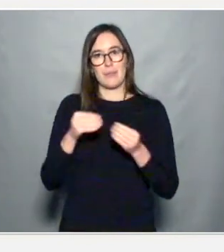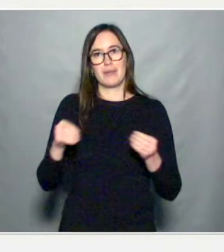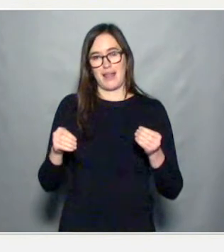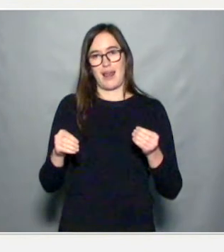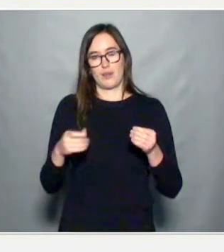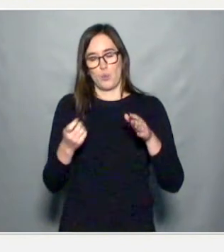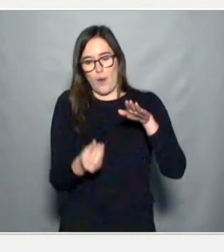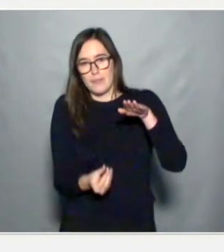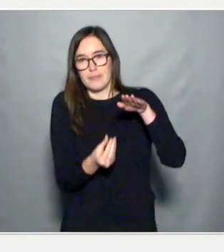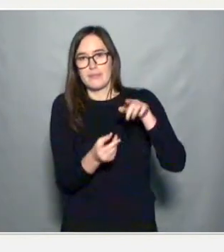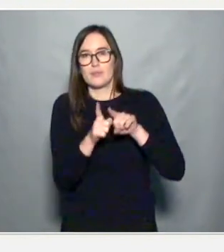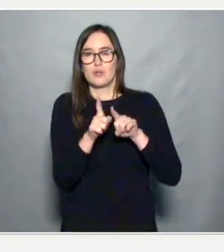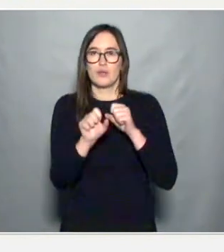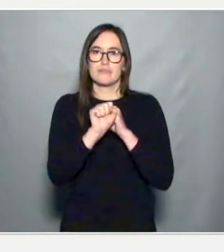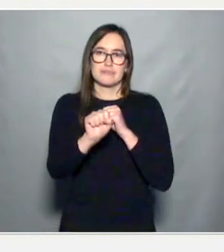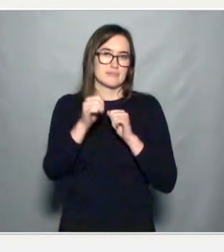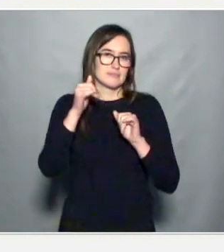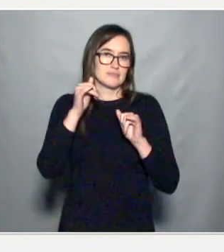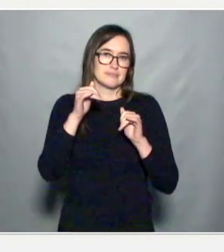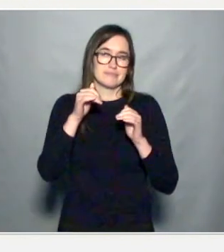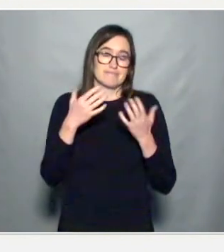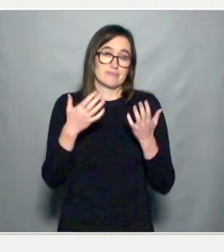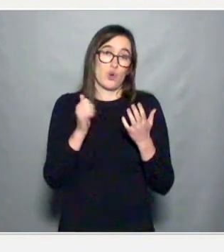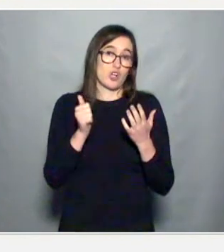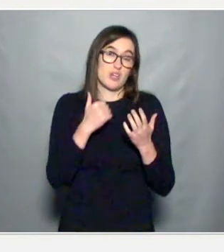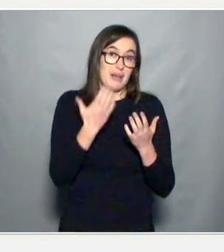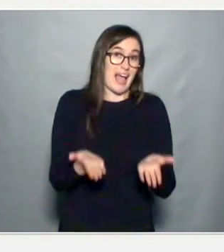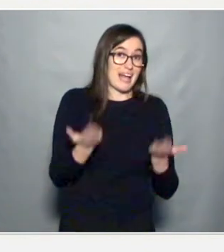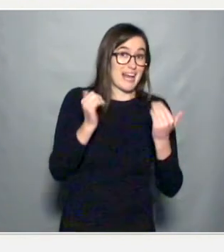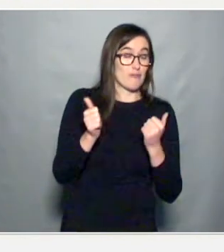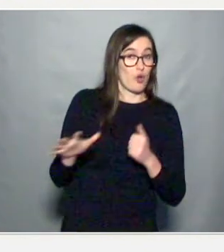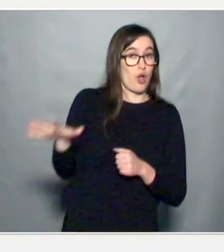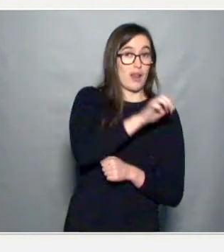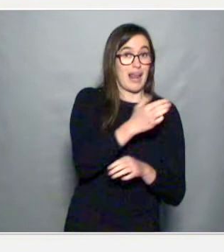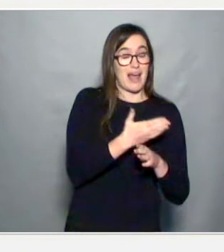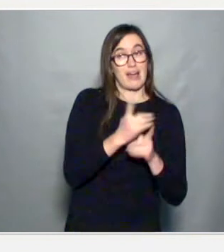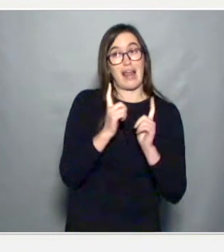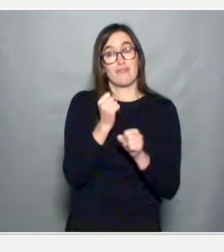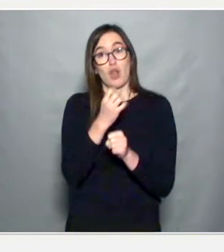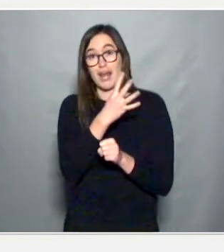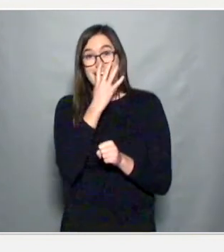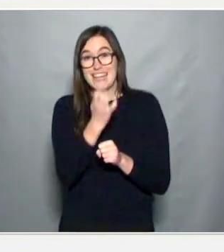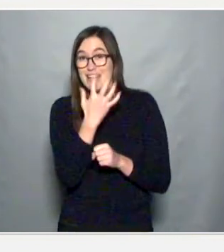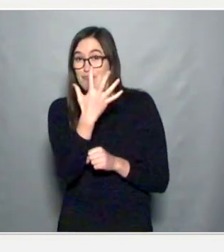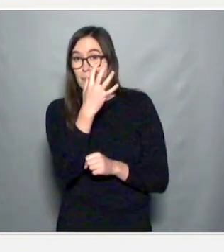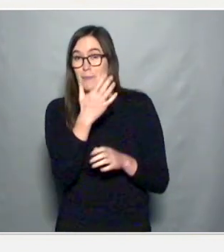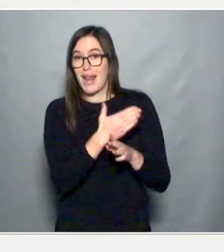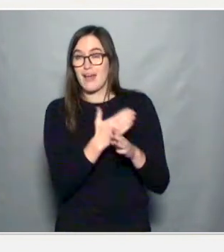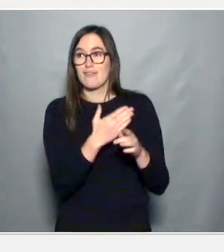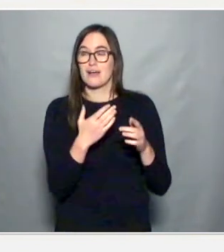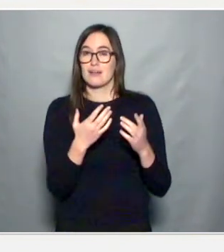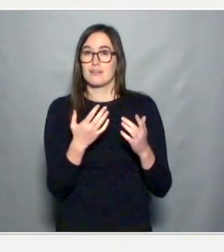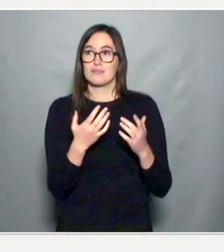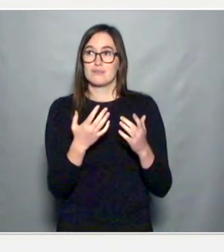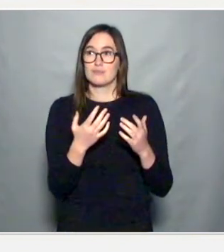anpassa en miljö så att den blir tillgänglig för kanske då alla elever och inte 95% av eleverna. Men också något så självklart som att man